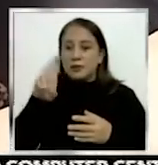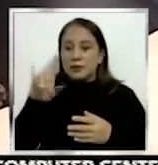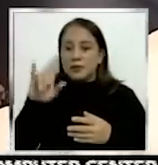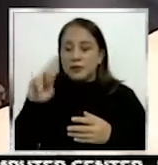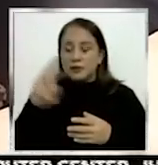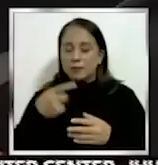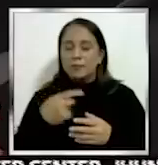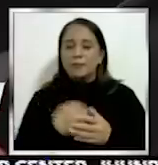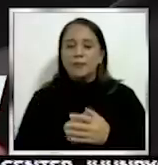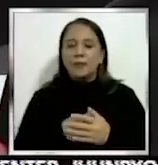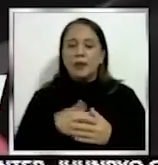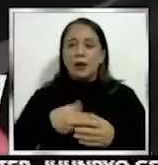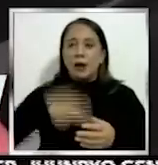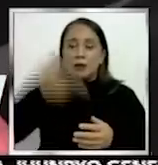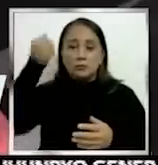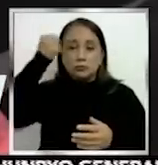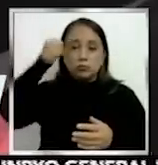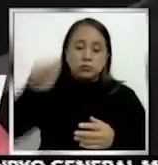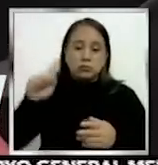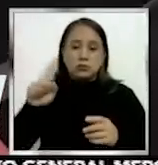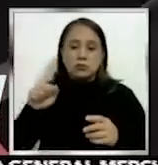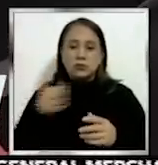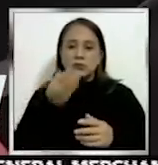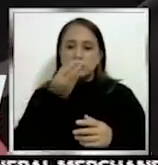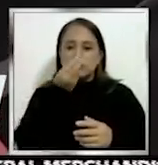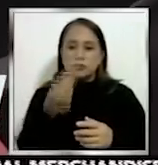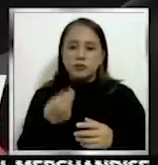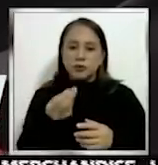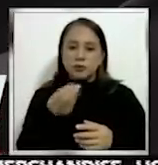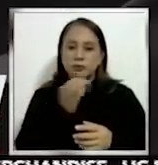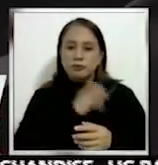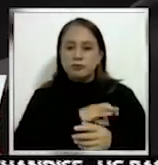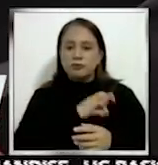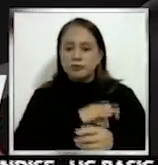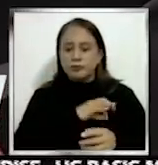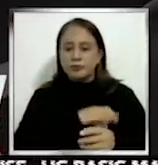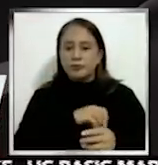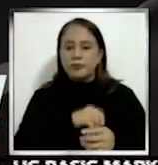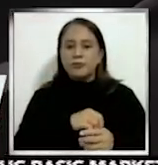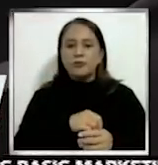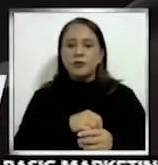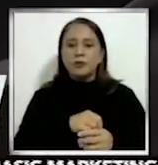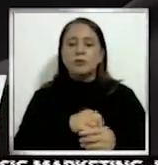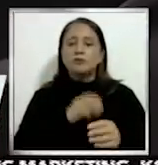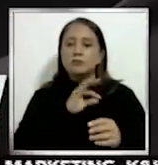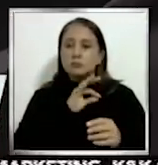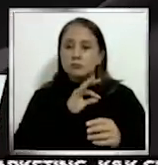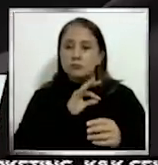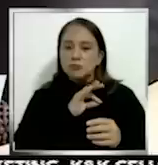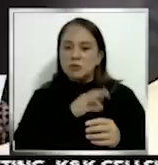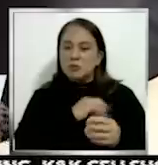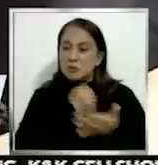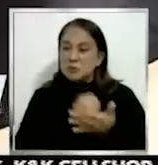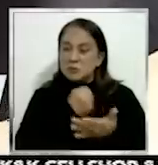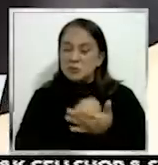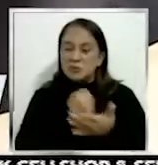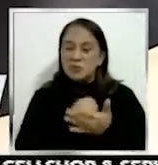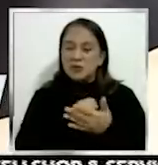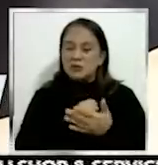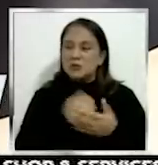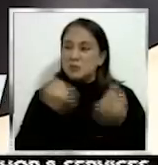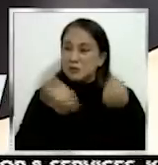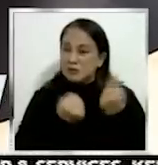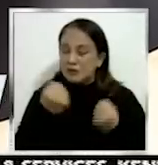violation, eh, konti lang naman ang kinikita ng ano eh, mga ng magkagaya ng namamasada, wala naman kaming